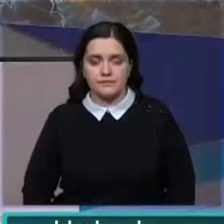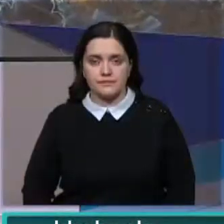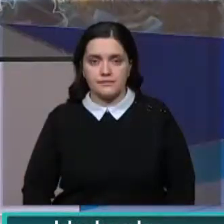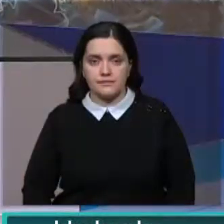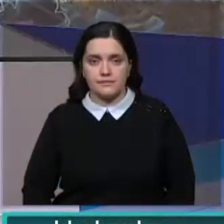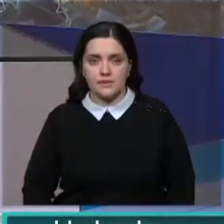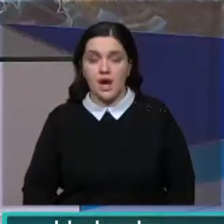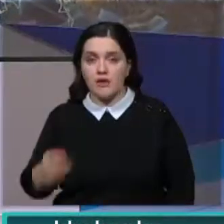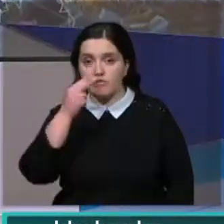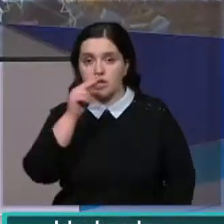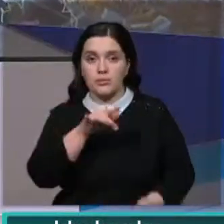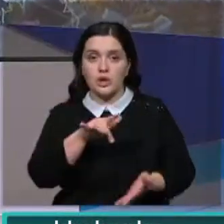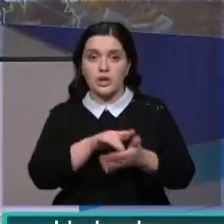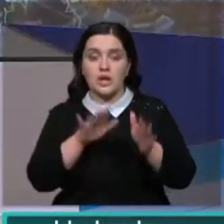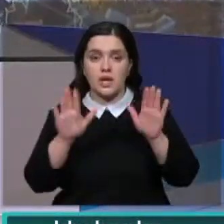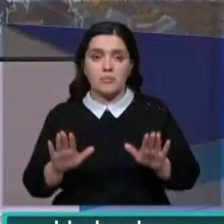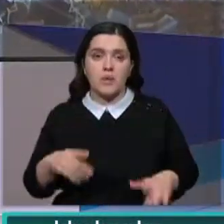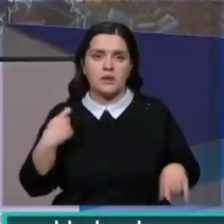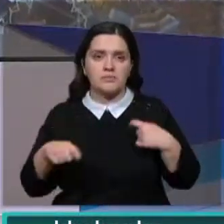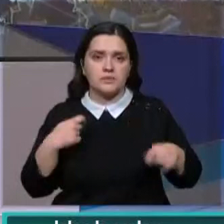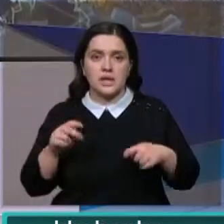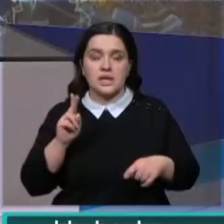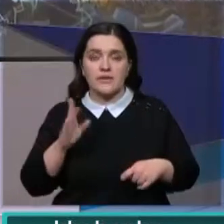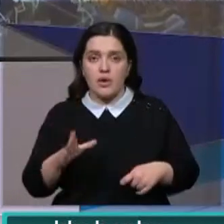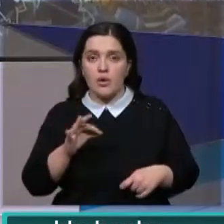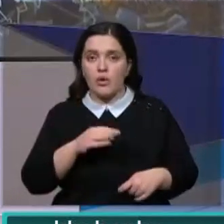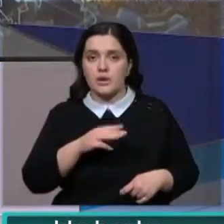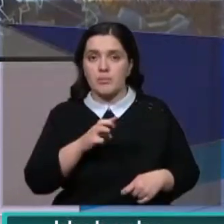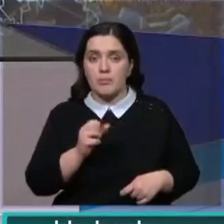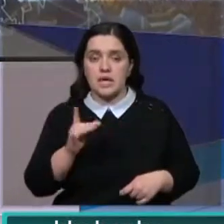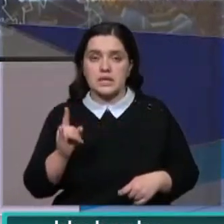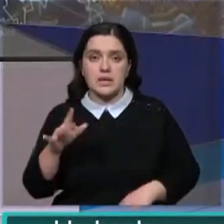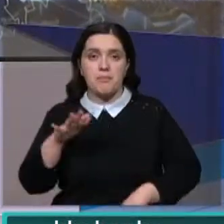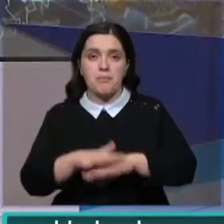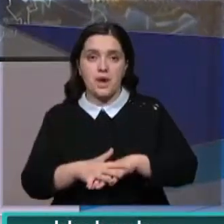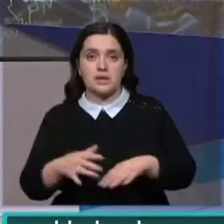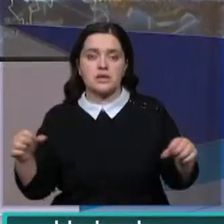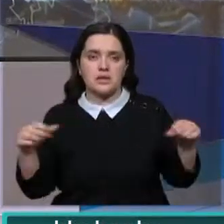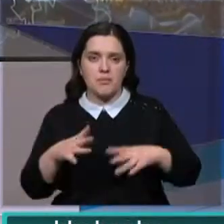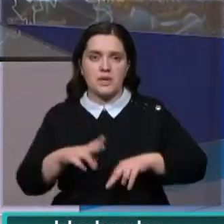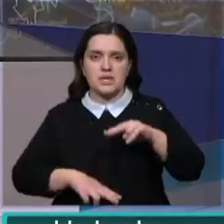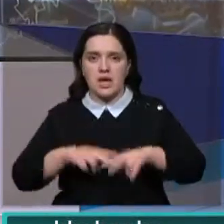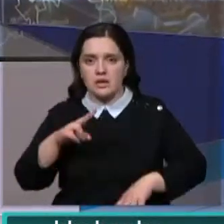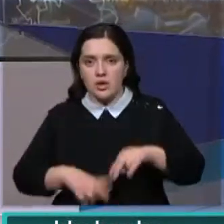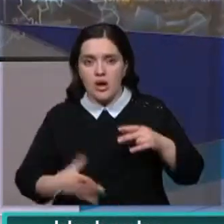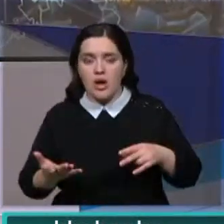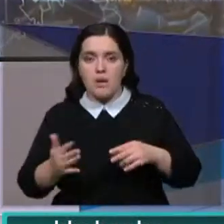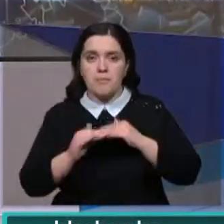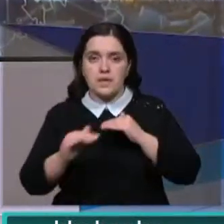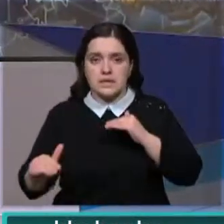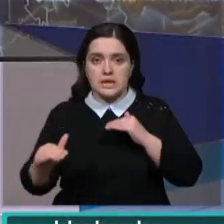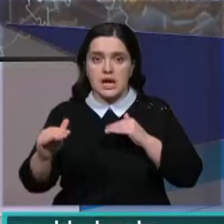Возвращаемся в настоящее. В Шымкенте прошла ярмарка недвижимости. Отбасы банк на одной площадке собрал застройщиков, представителей местного